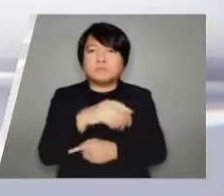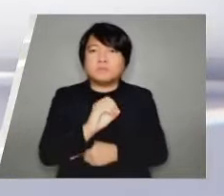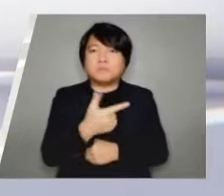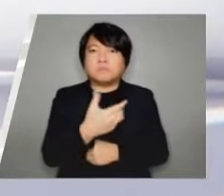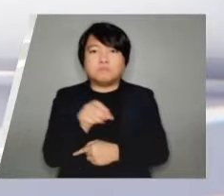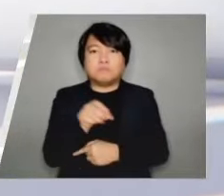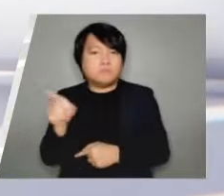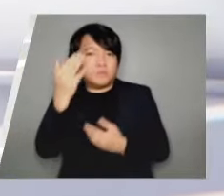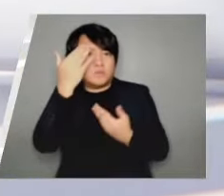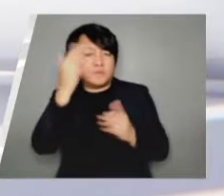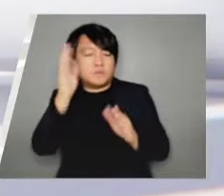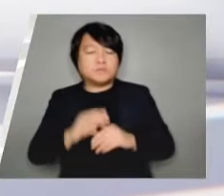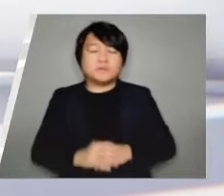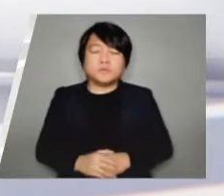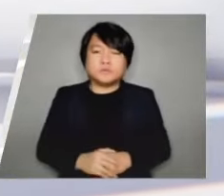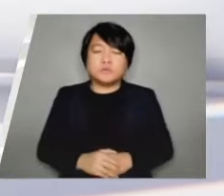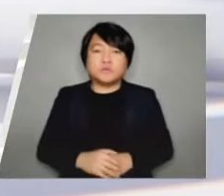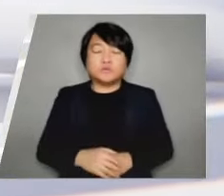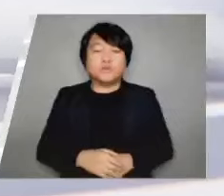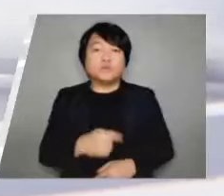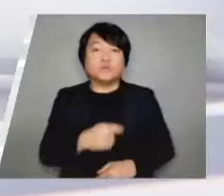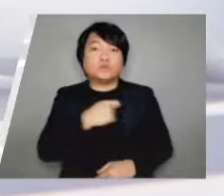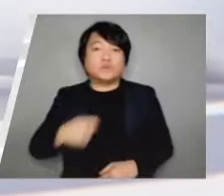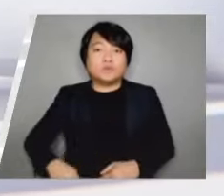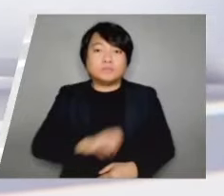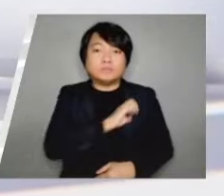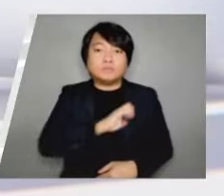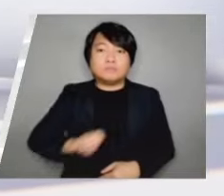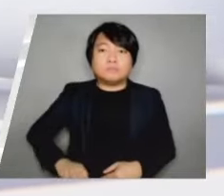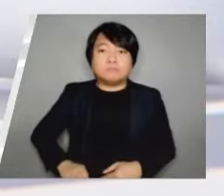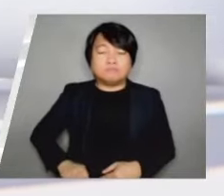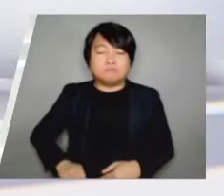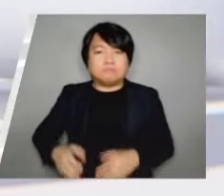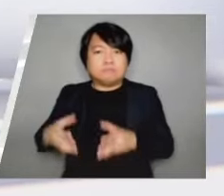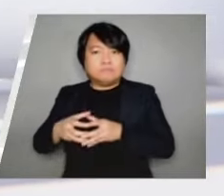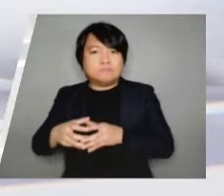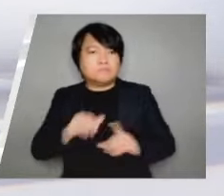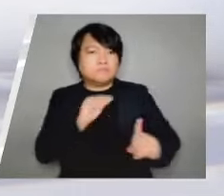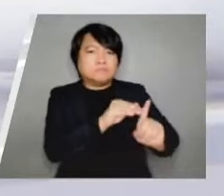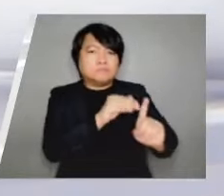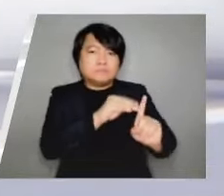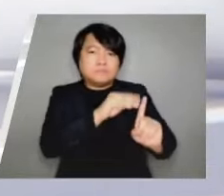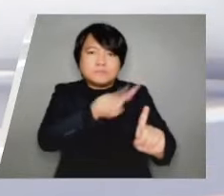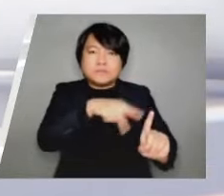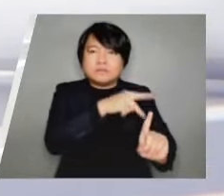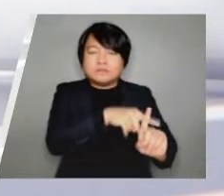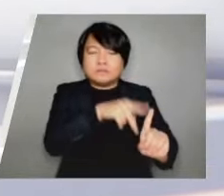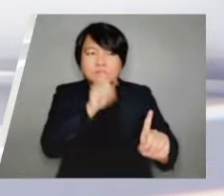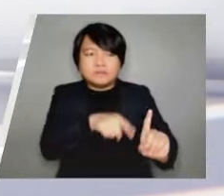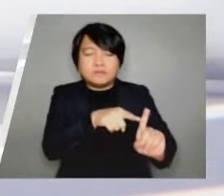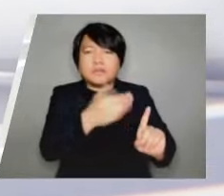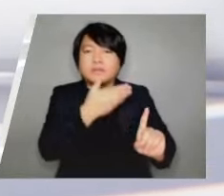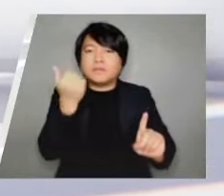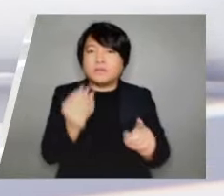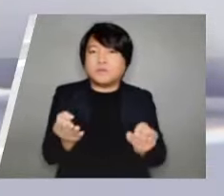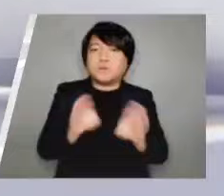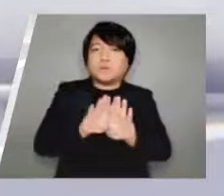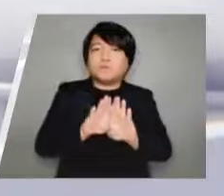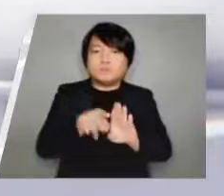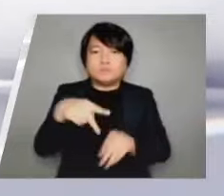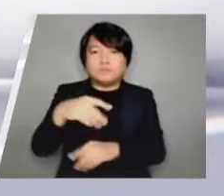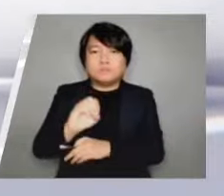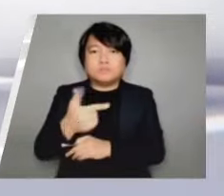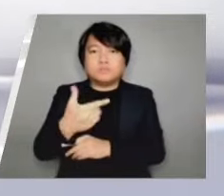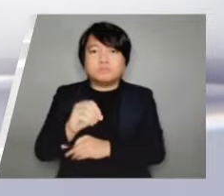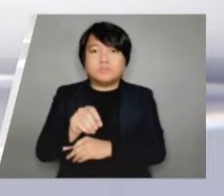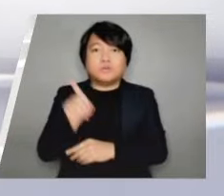gobyerno ng Pilipinas na iba na ang Pogo. Wala ang nilang basihan ang mga paratang na nag-uugnay sa China sa operasyon ng Pogo.